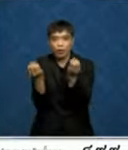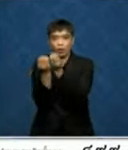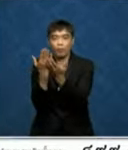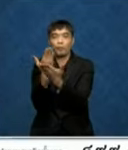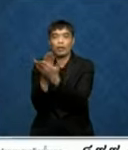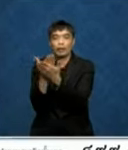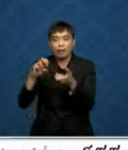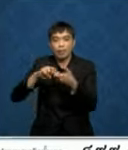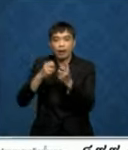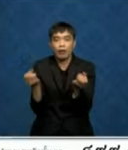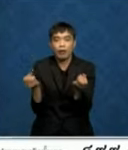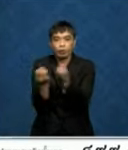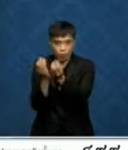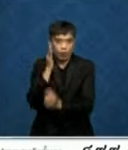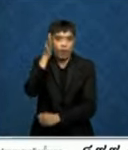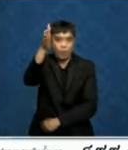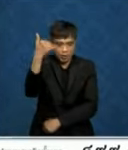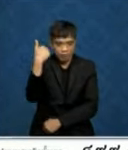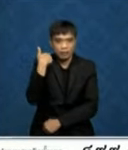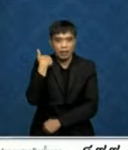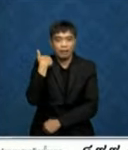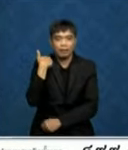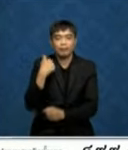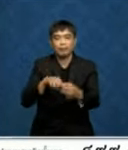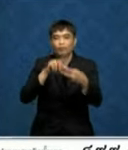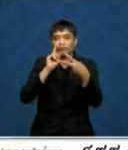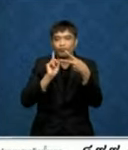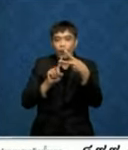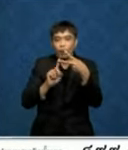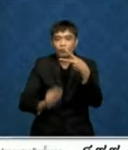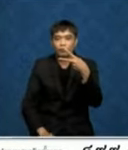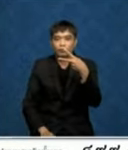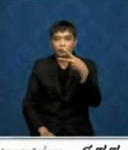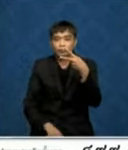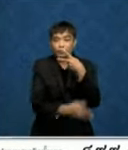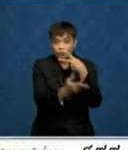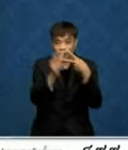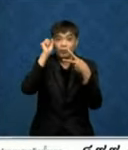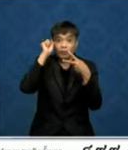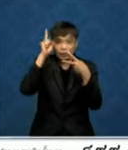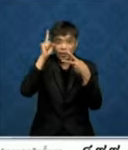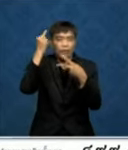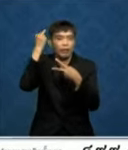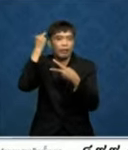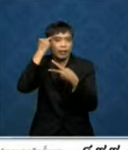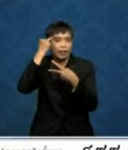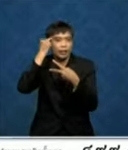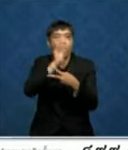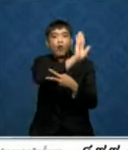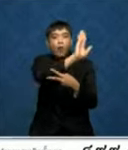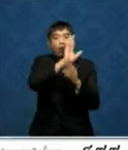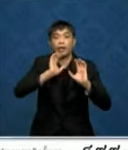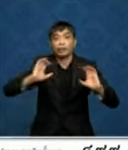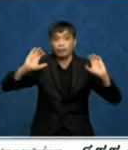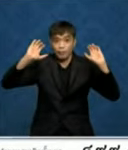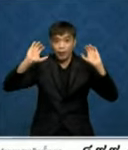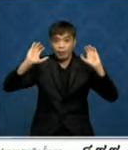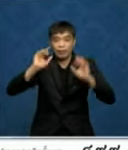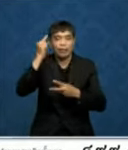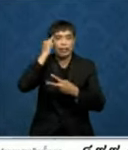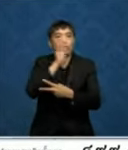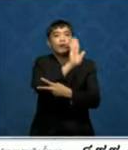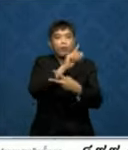คตได้แบบที่สองซึ่งเข้าใจว่าคงจะเป็นความคิดของทางรัฐบาลคือเห็นว่